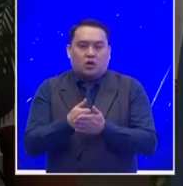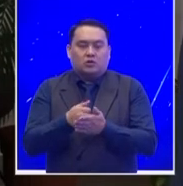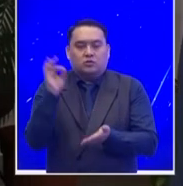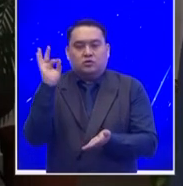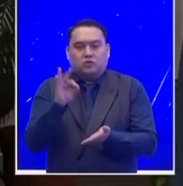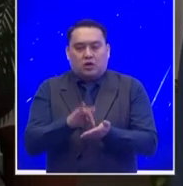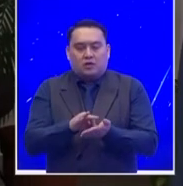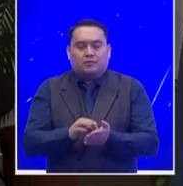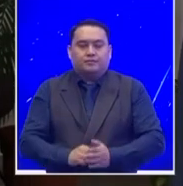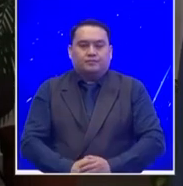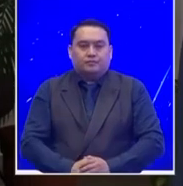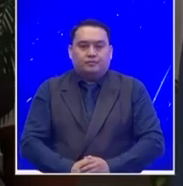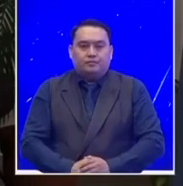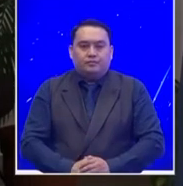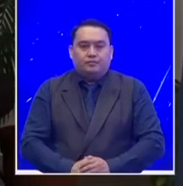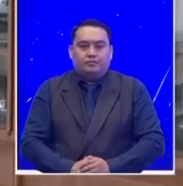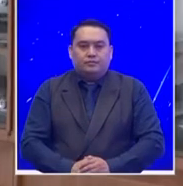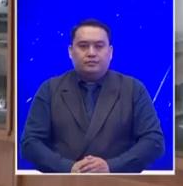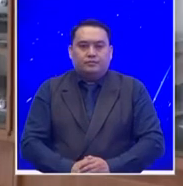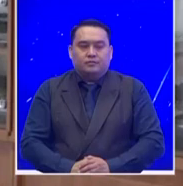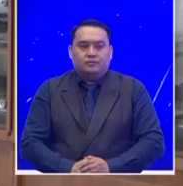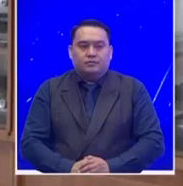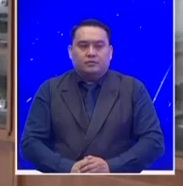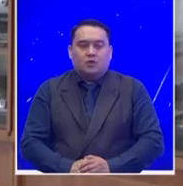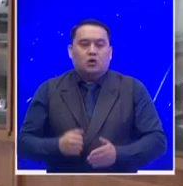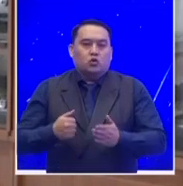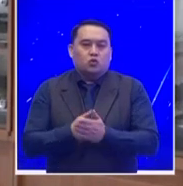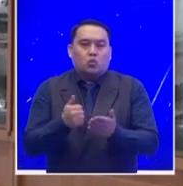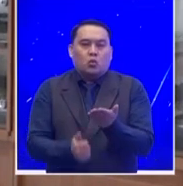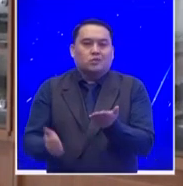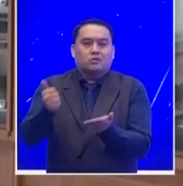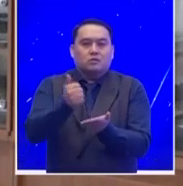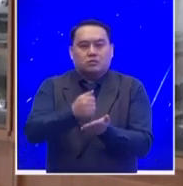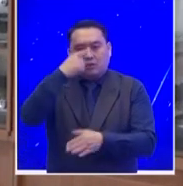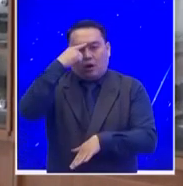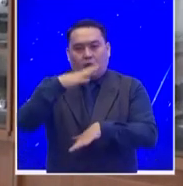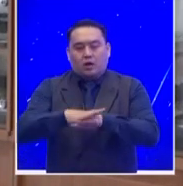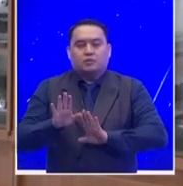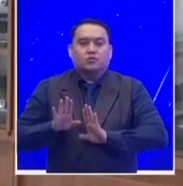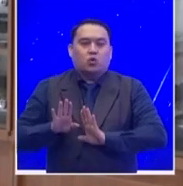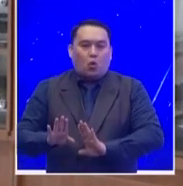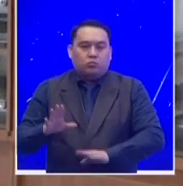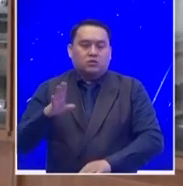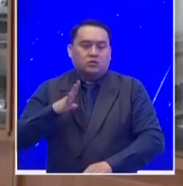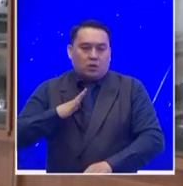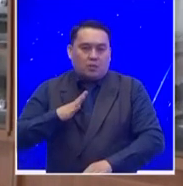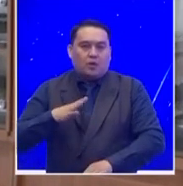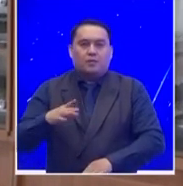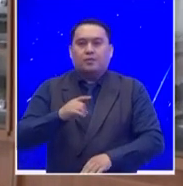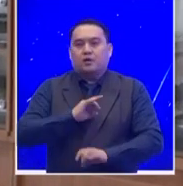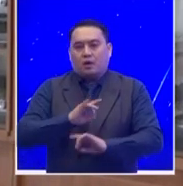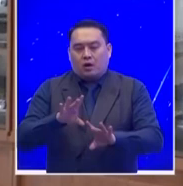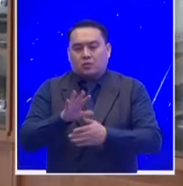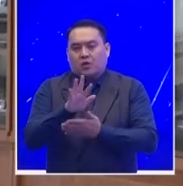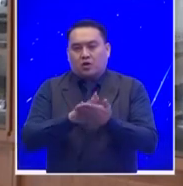целей, которые были поставлены президентом Республики Казахстан. Отметим, до назначения на должность заместителя акима Алматинской области Багдат Манзоров